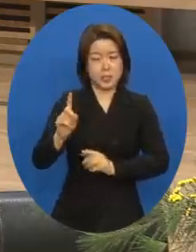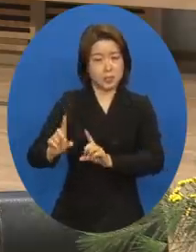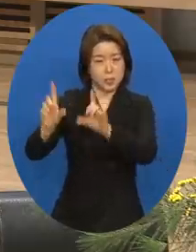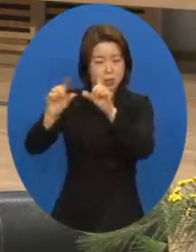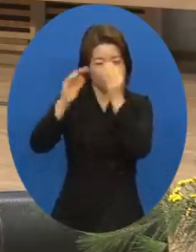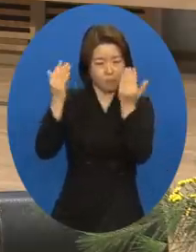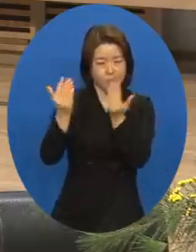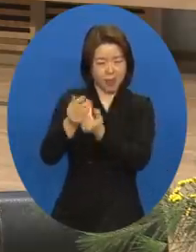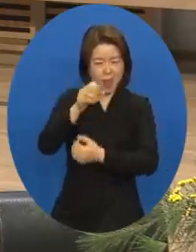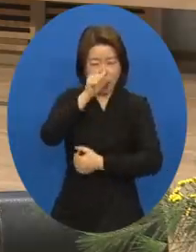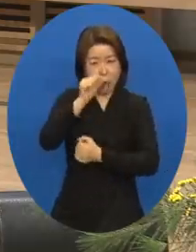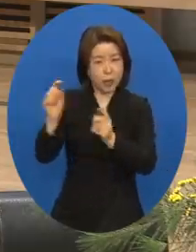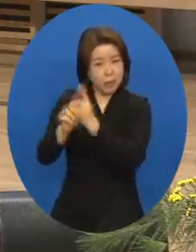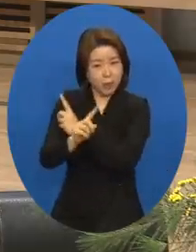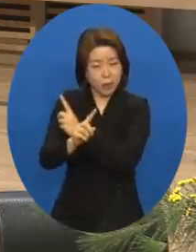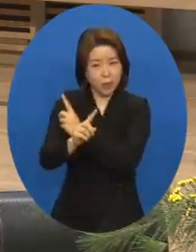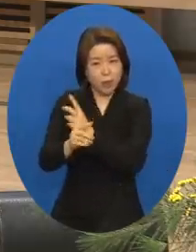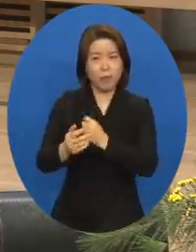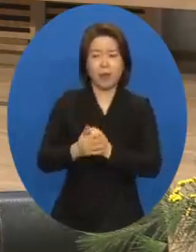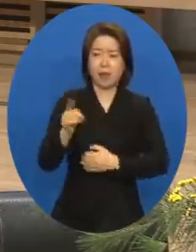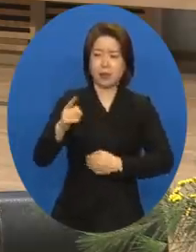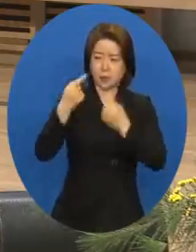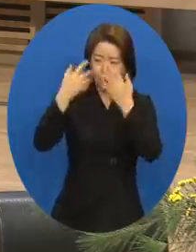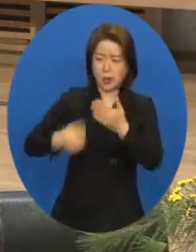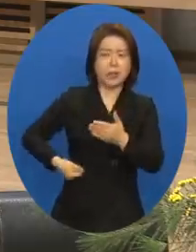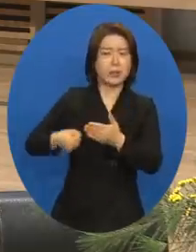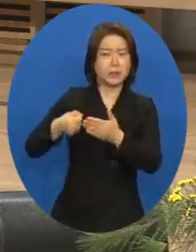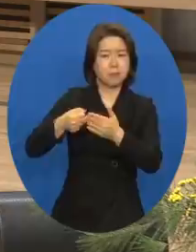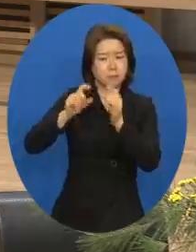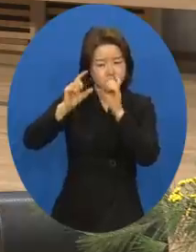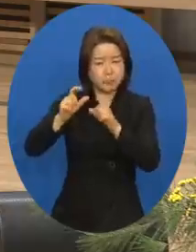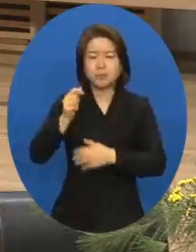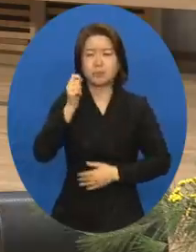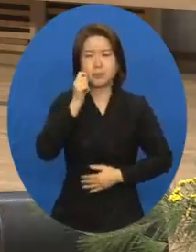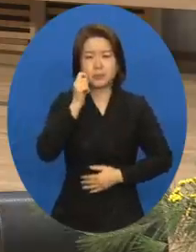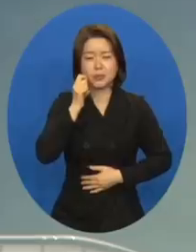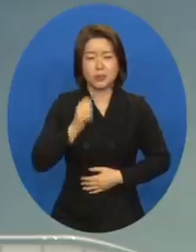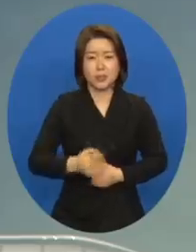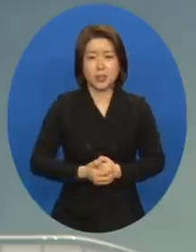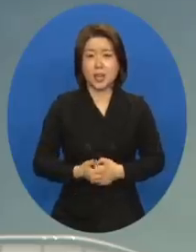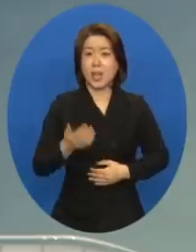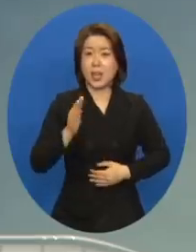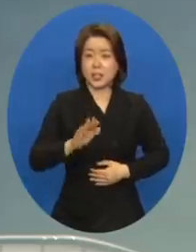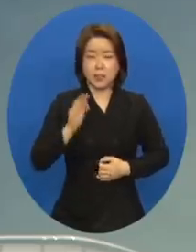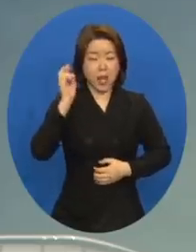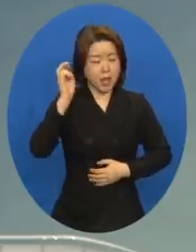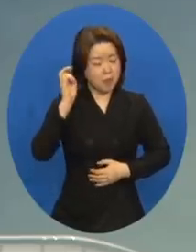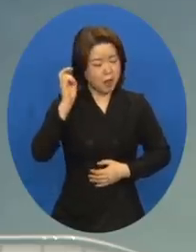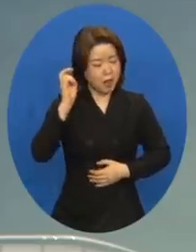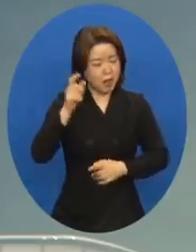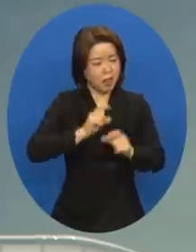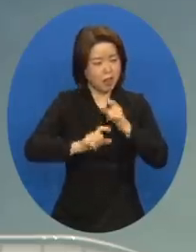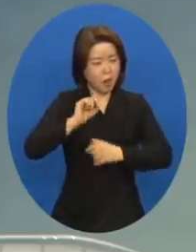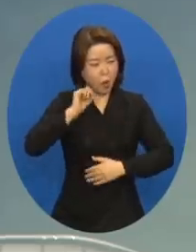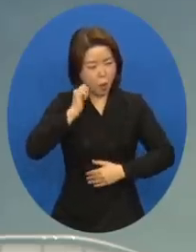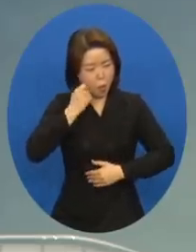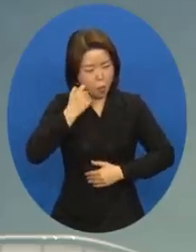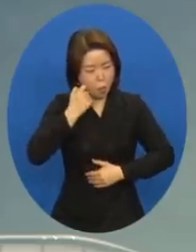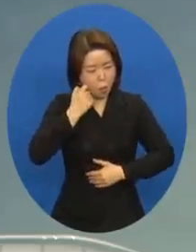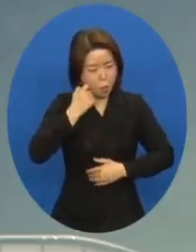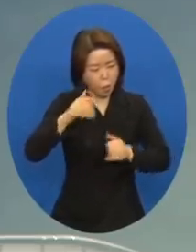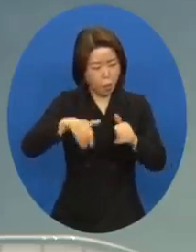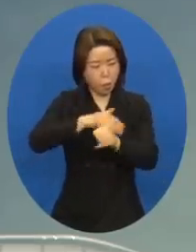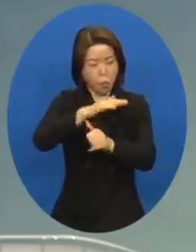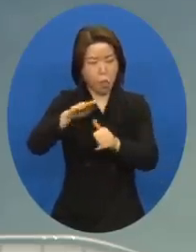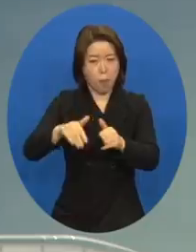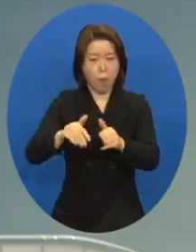좋아질까? 그렇게 장담할 수 없습니다. 아마 더 어려워질 거라는 예측을 하는